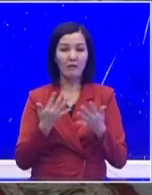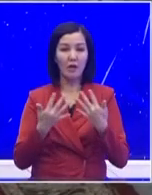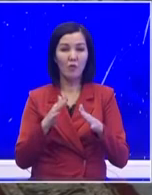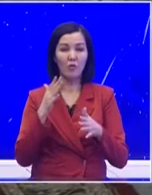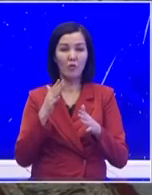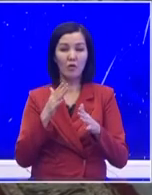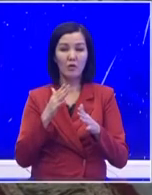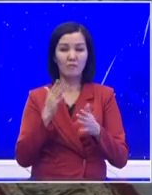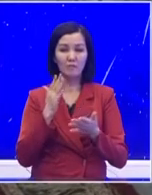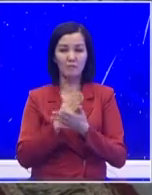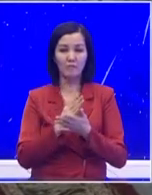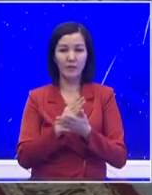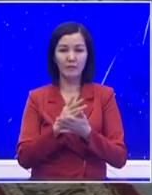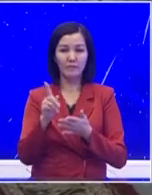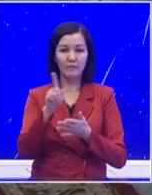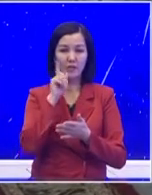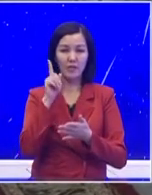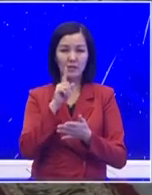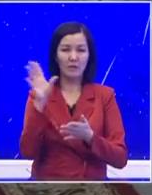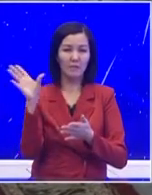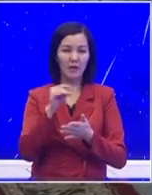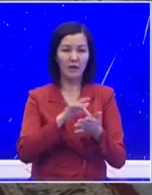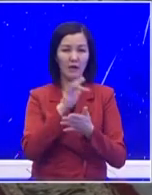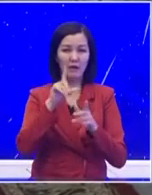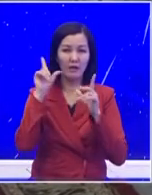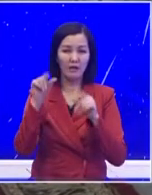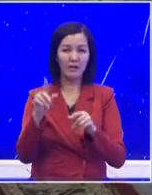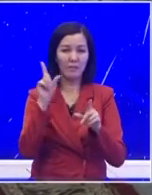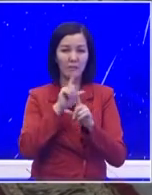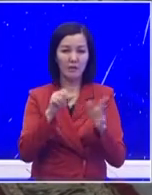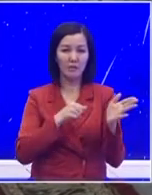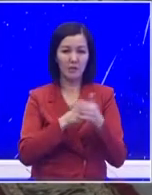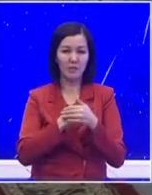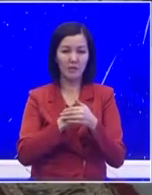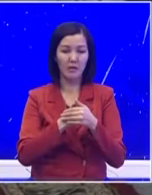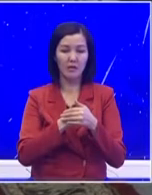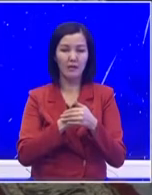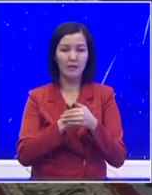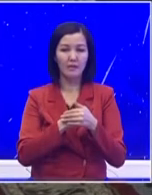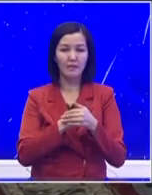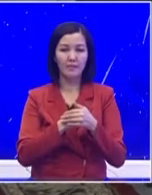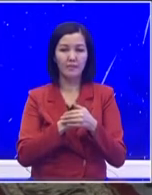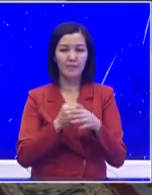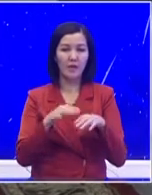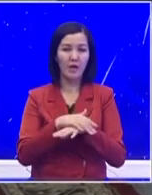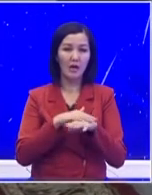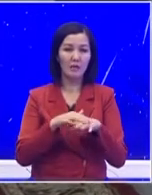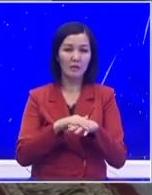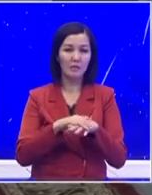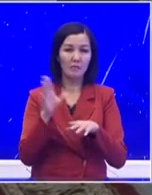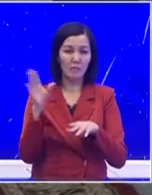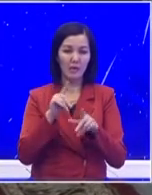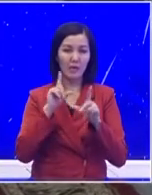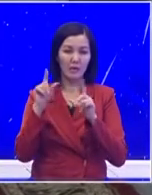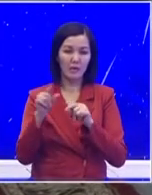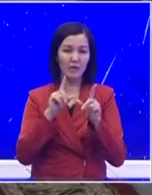балалар жастарды көріп қалаға кетіп қалғанда мектеп жабылатындай жағдай болды. Мектеп жабылса, значит, халық тарайды.